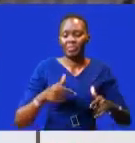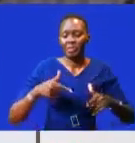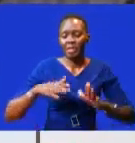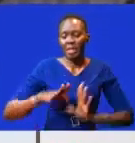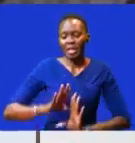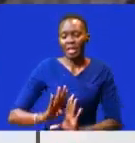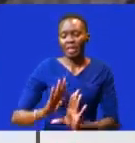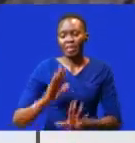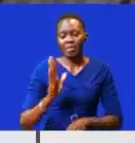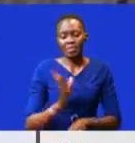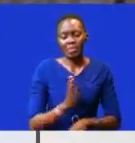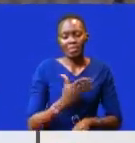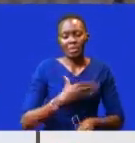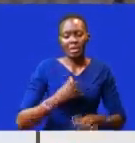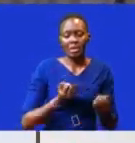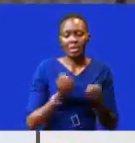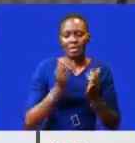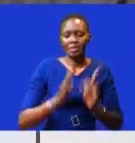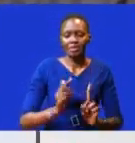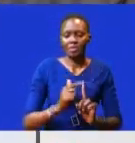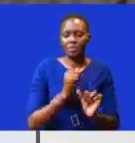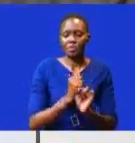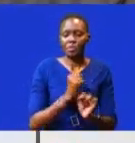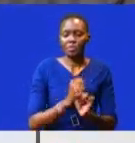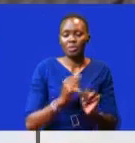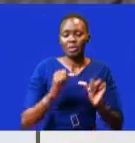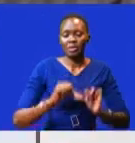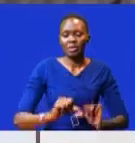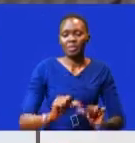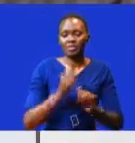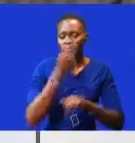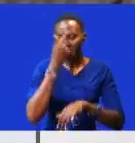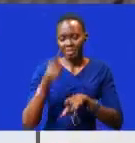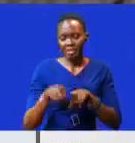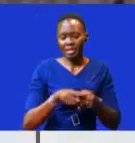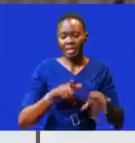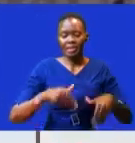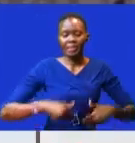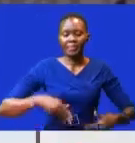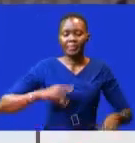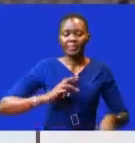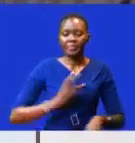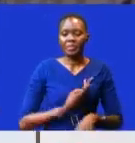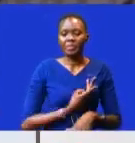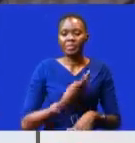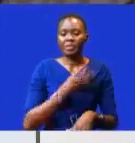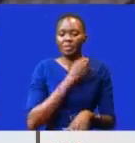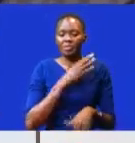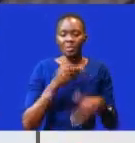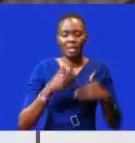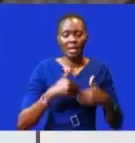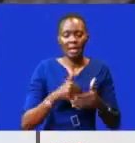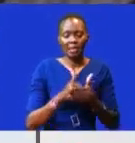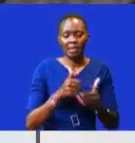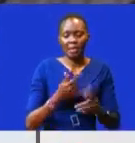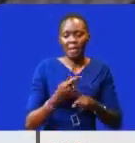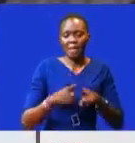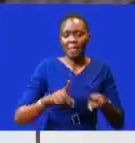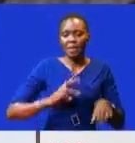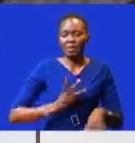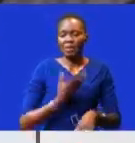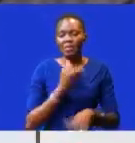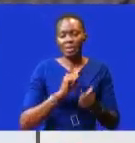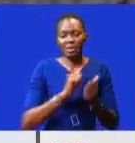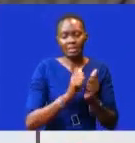ne manamba gi driver mana kaka wacho no. Mondo ti. Nikech wan kaka yudhe. Wan nicha wan gi ywak chien ka. To wadwaro lokruok.